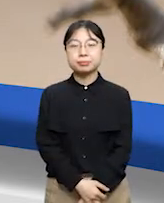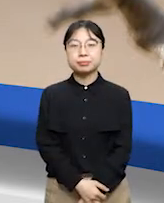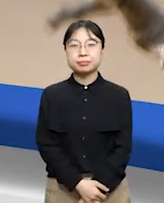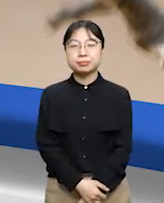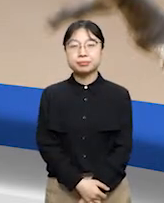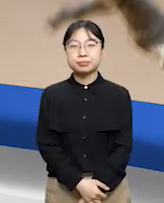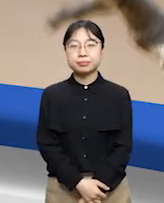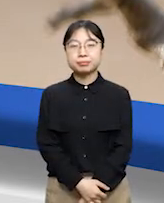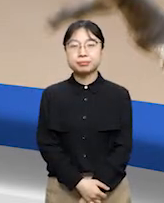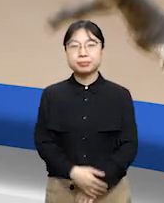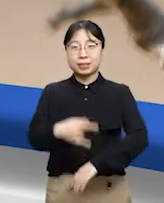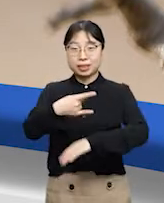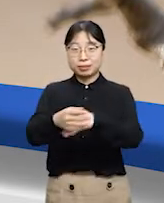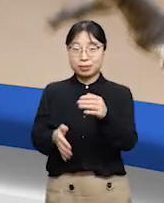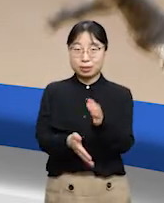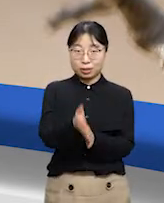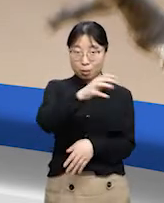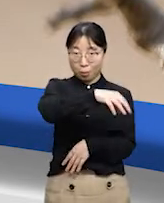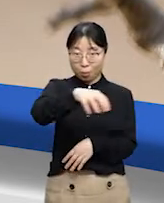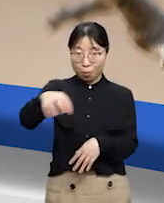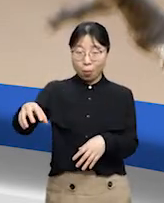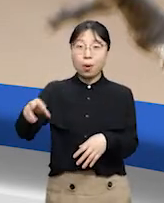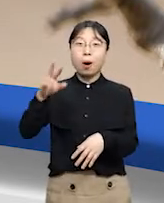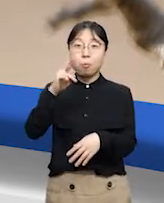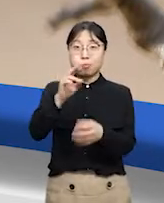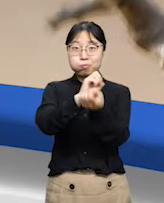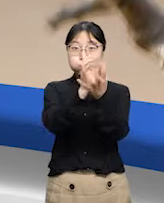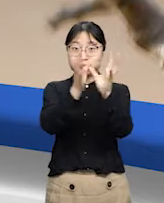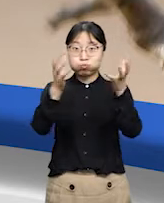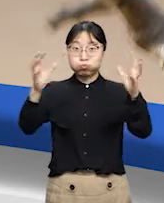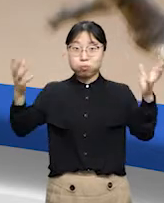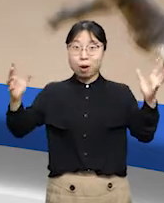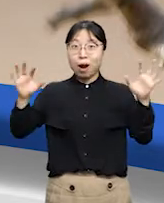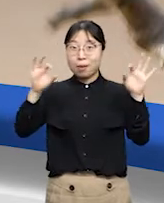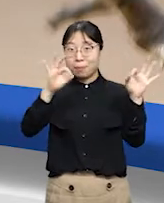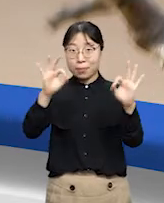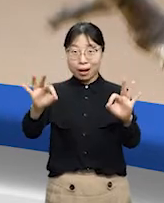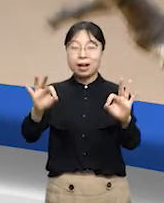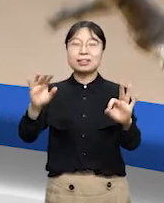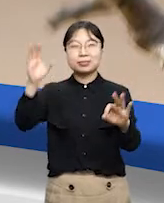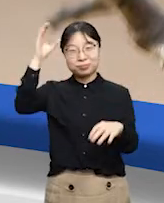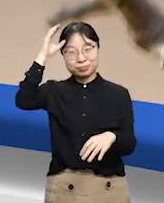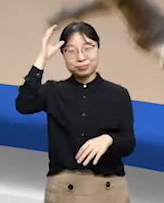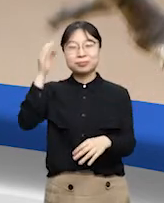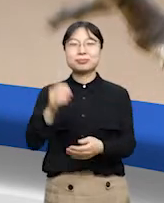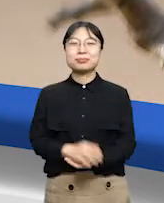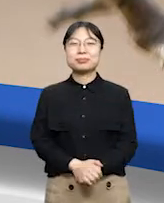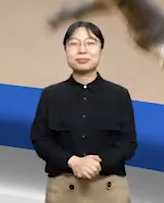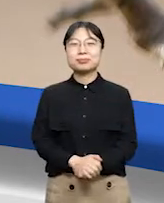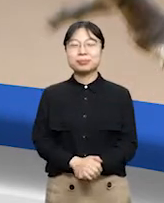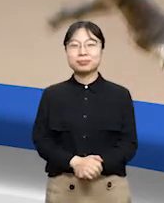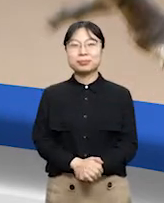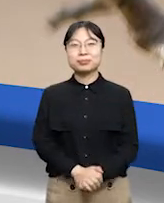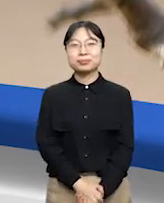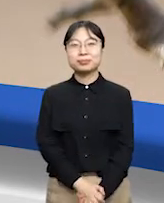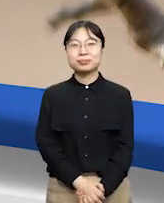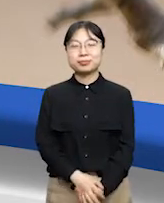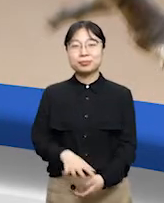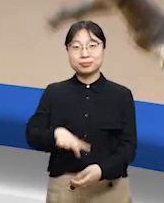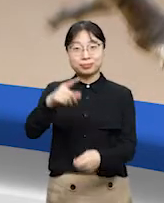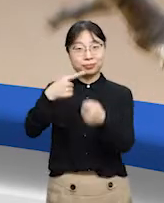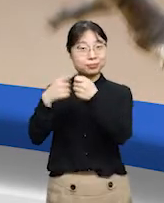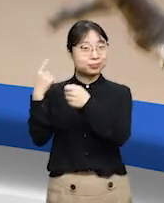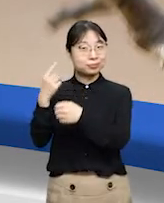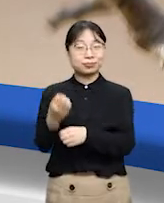곧 의왕 도심 곳곳에 만개할 벚꽃을 기다리며 2021년 3월 4차 의왕시정 뉴스를 전해드리겠습니다. 먼저